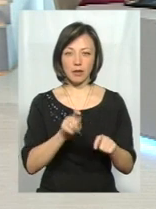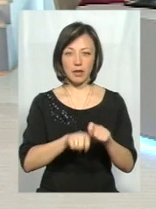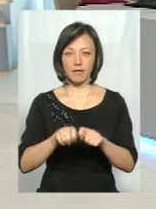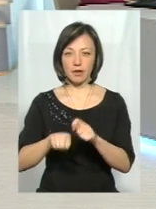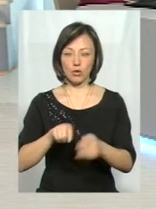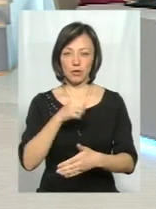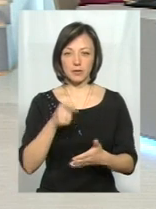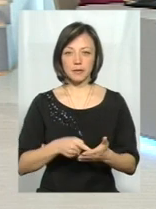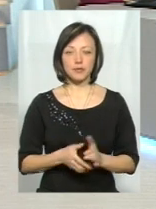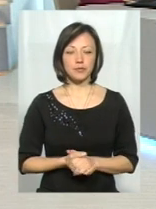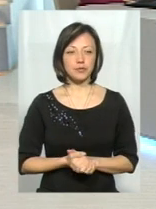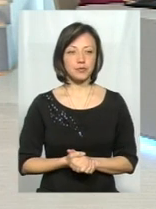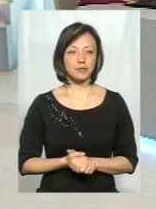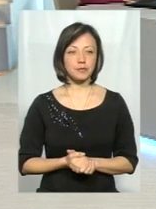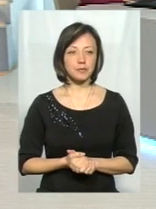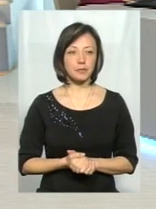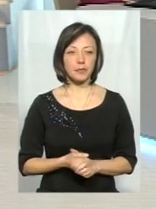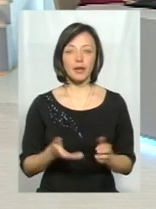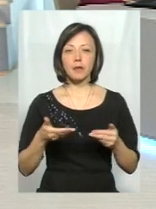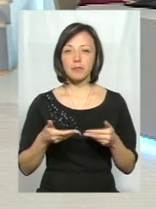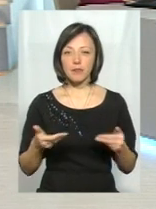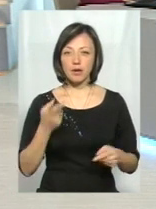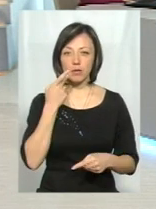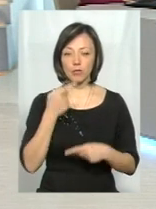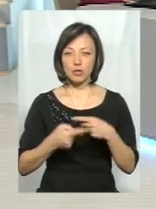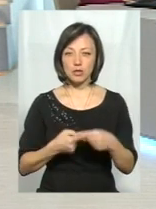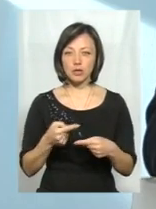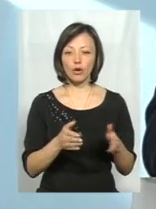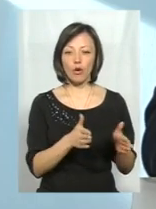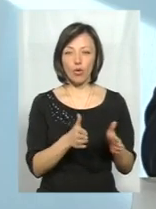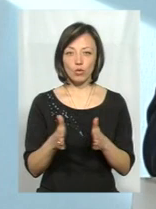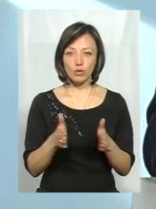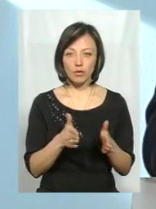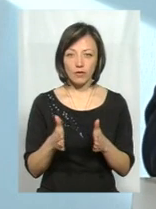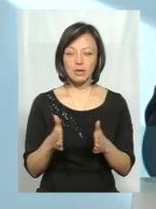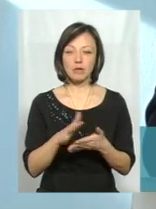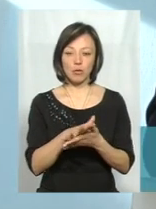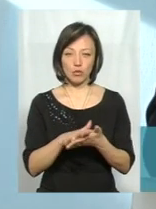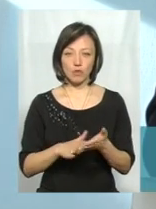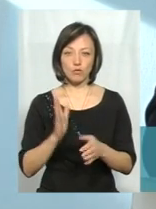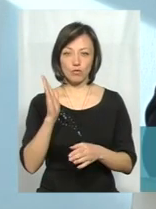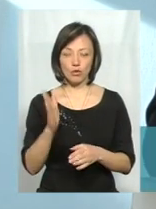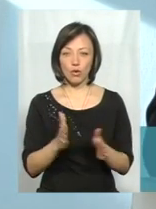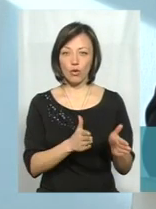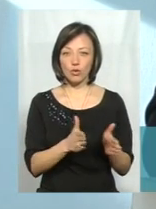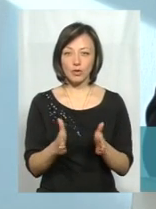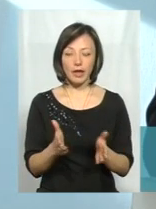перевірок? Ну, ми постійно готовились і готуємося, і будемо готувати. Знаєте,